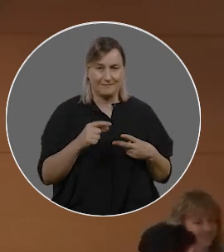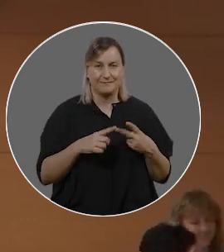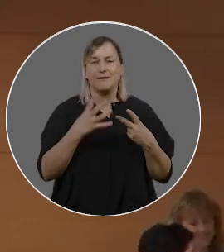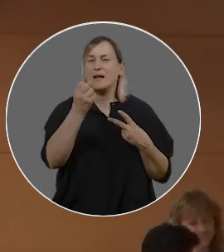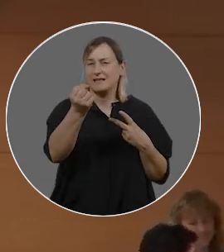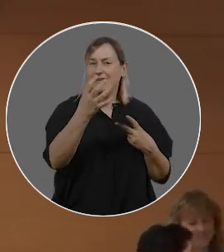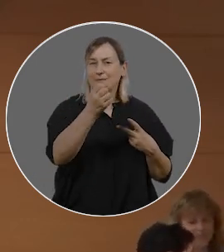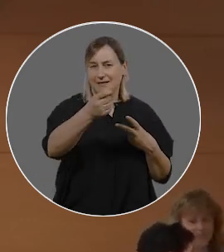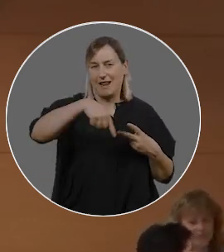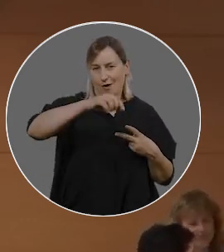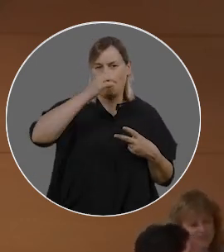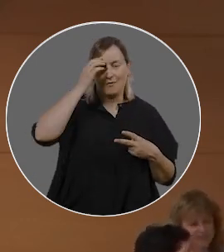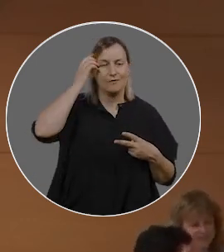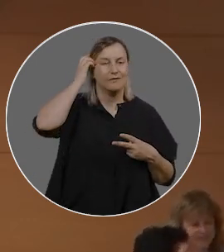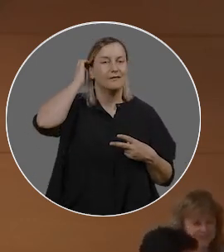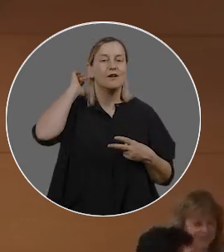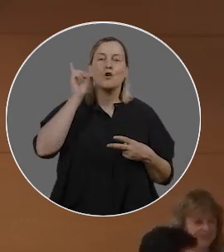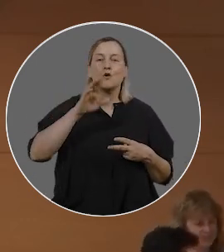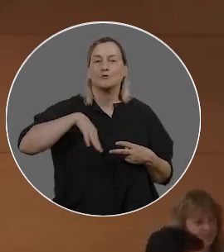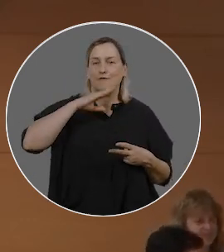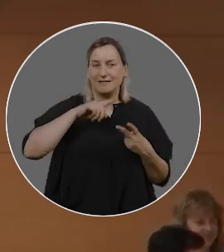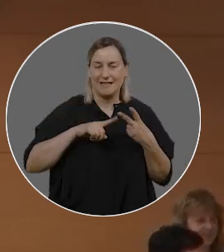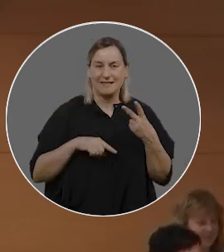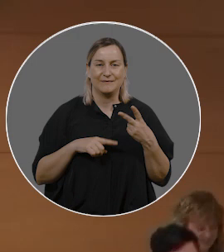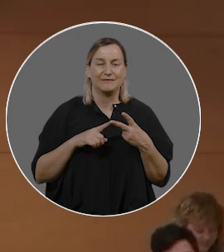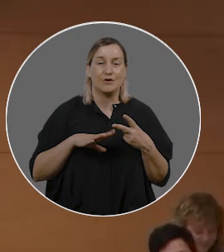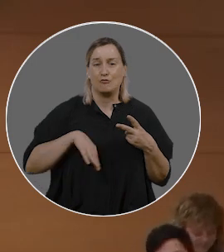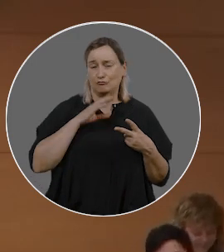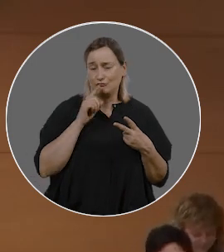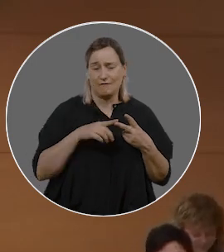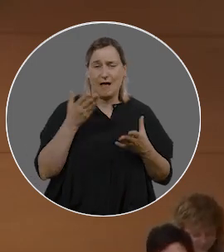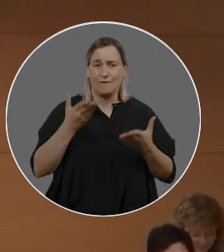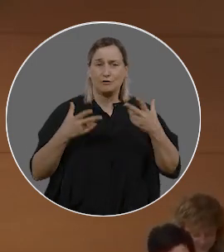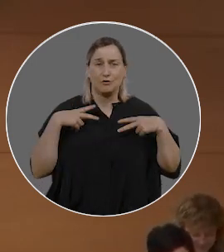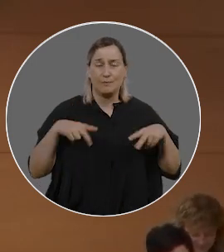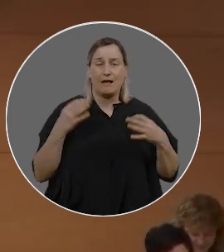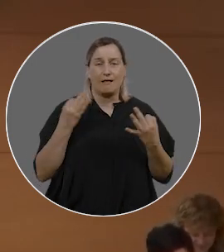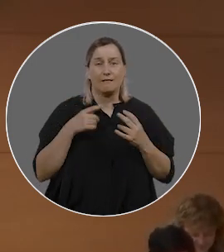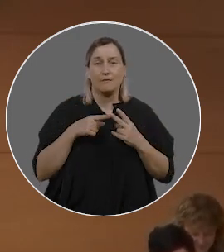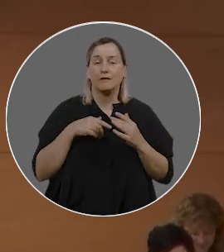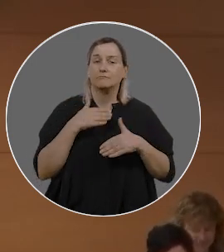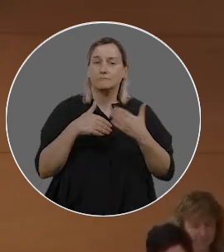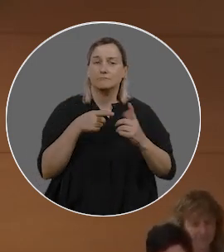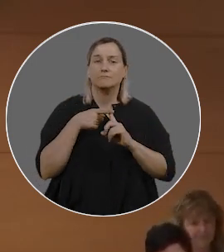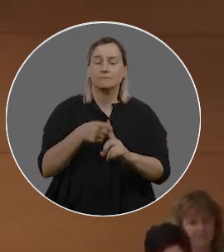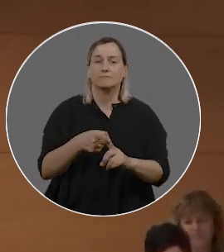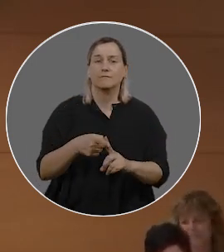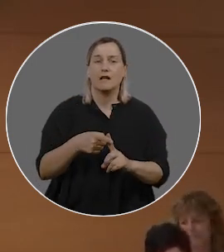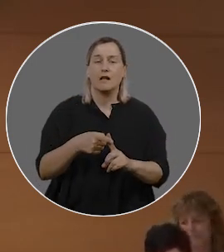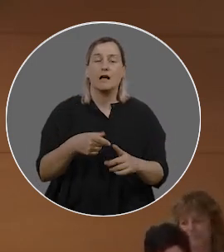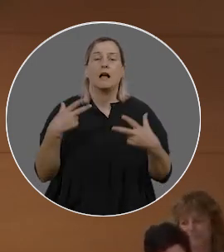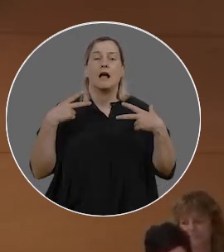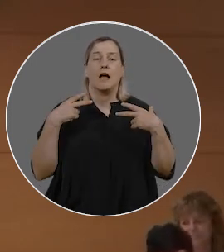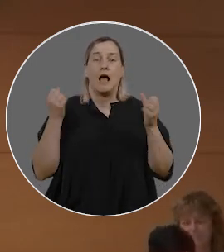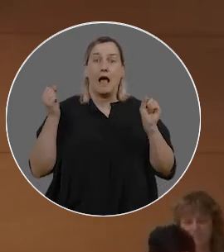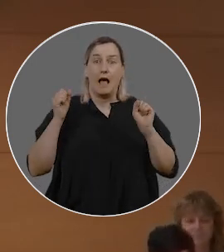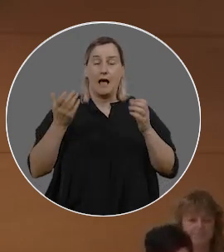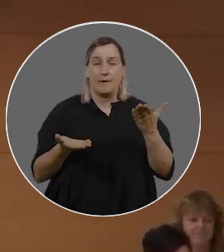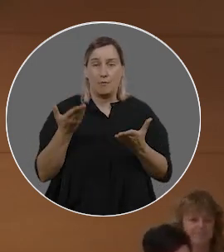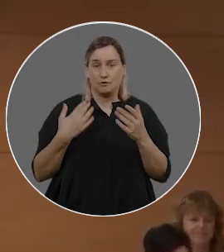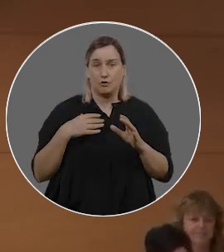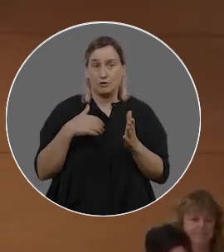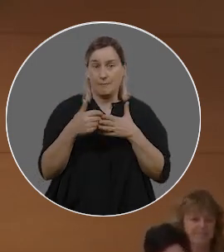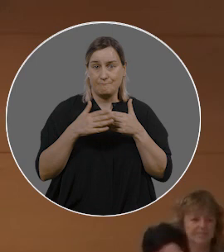Bueno, m'entens, no? No són suficients. No són suficients, per tant, hem d'anar cap a avaluacions